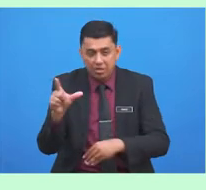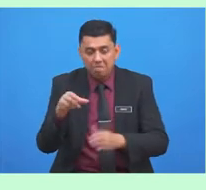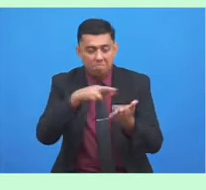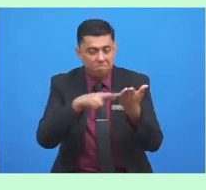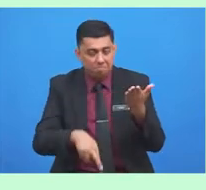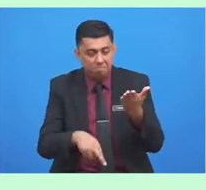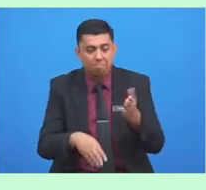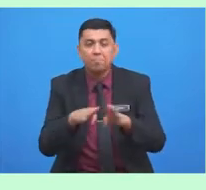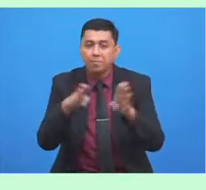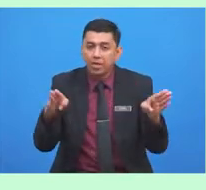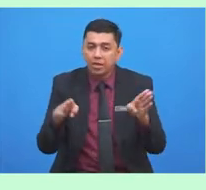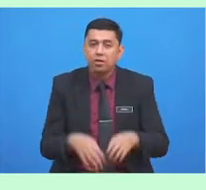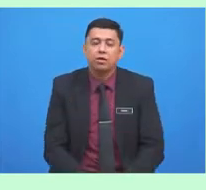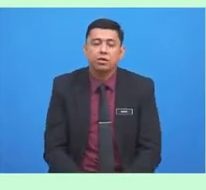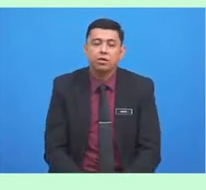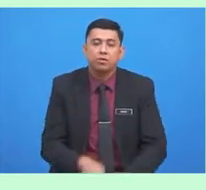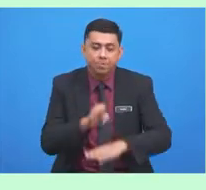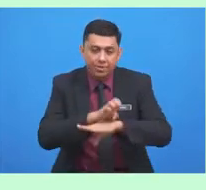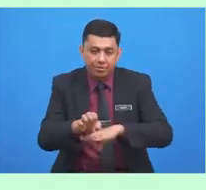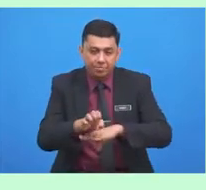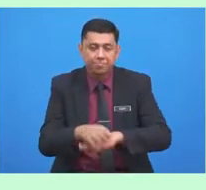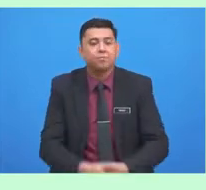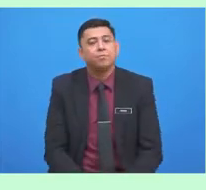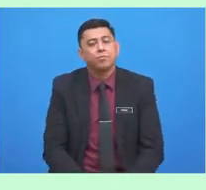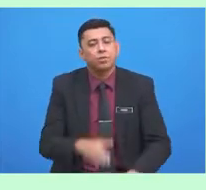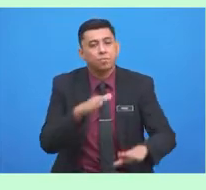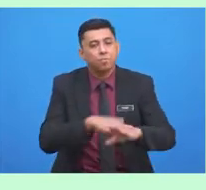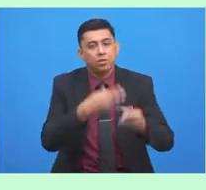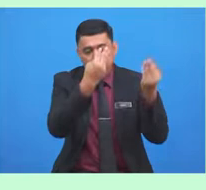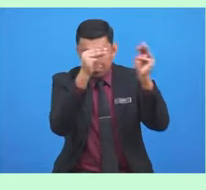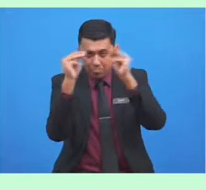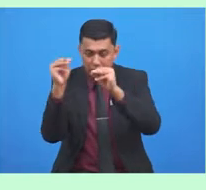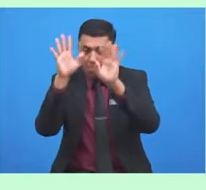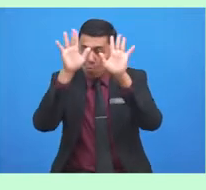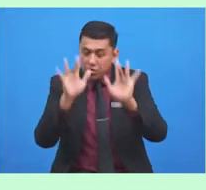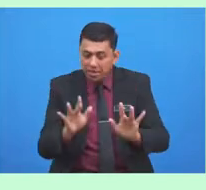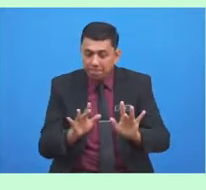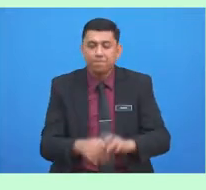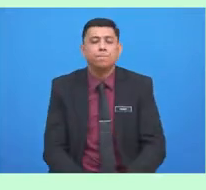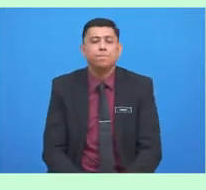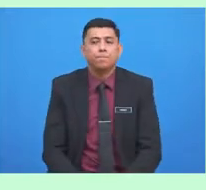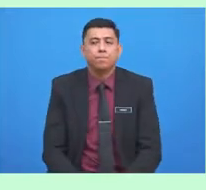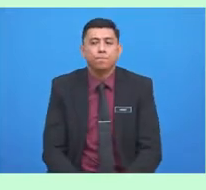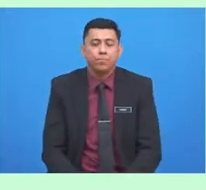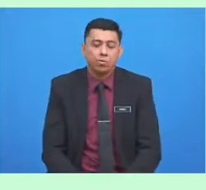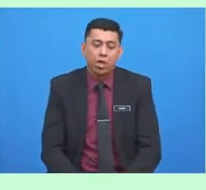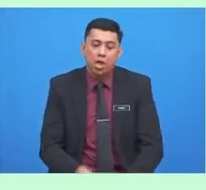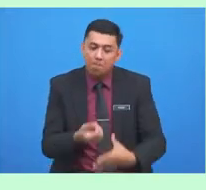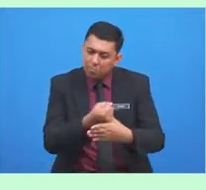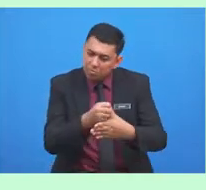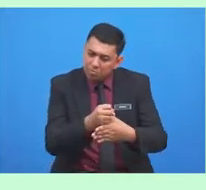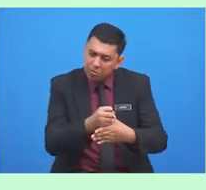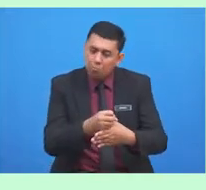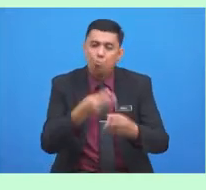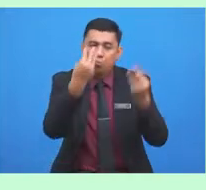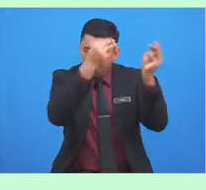rendah berbanding keberkesanan kelepasan pada musim hujan. Sementara di kawasan khatulistiwa yang